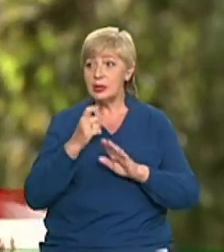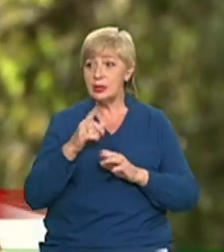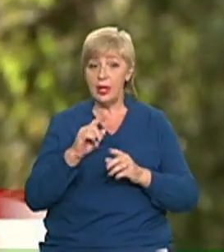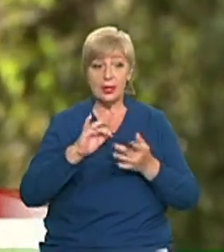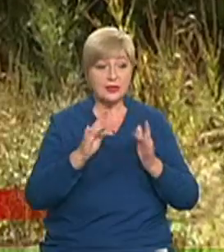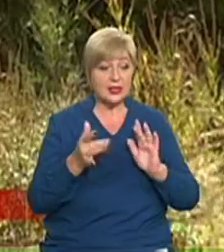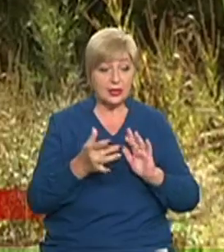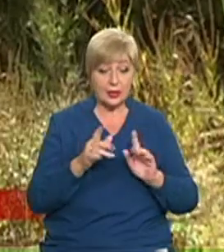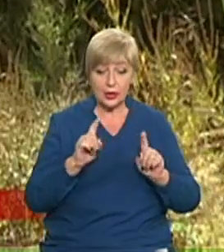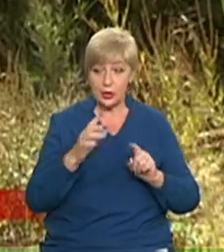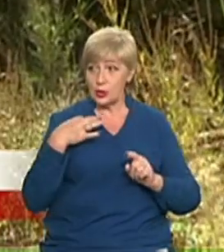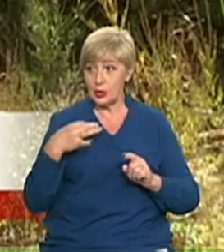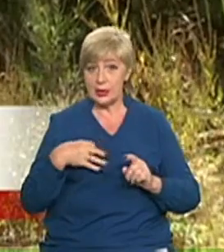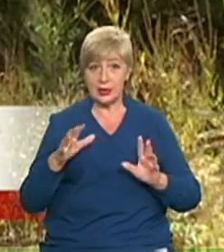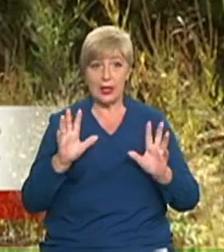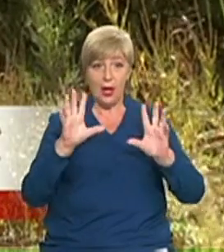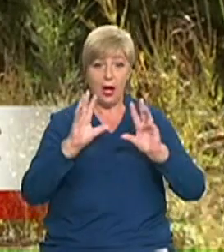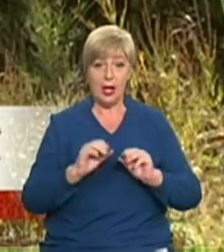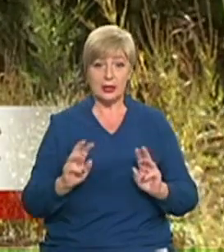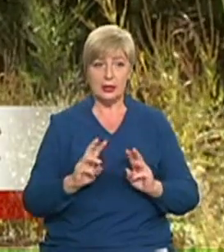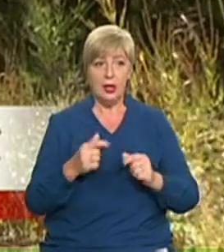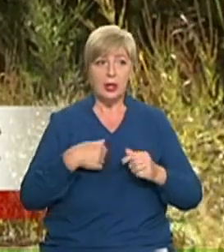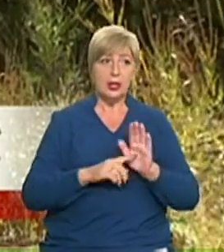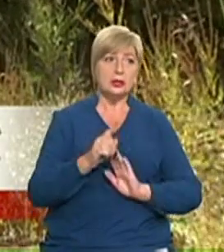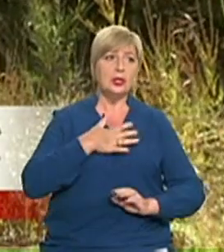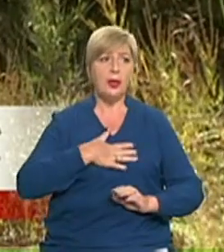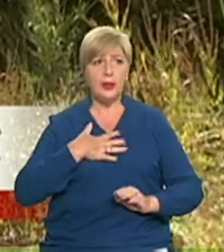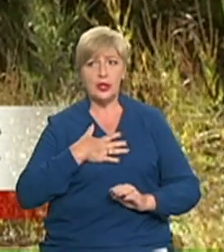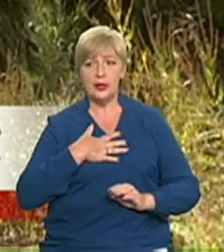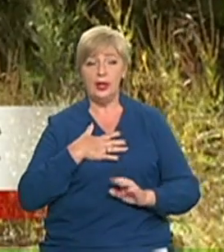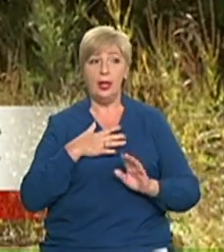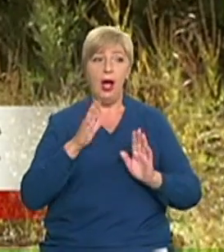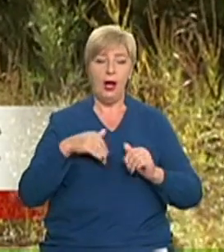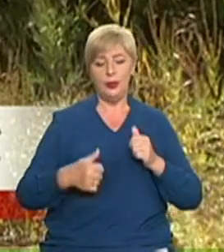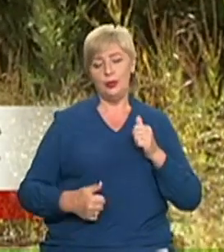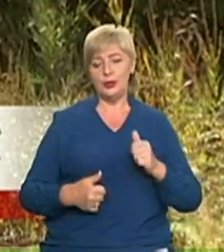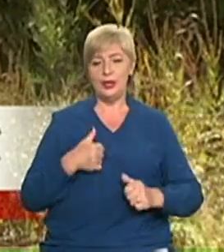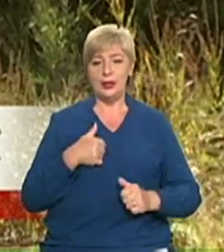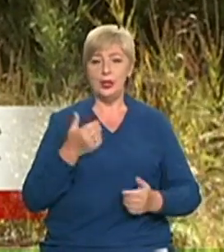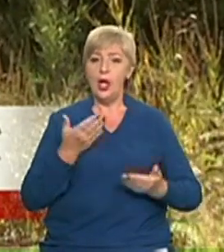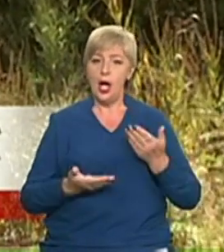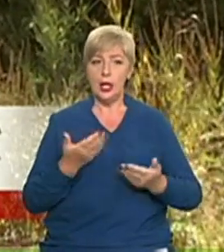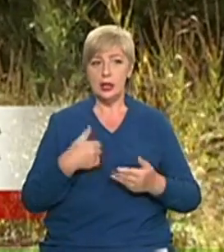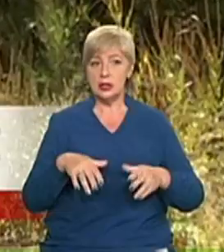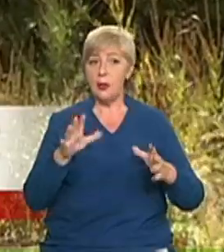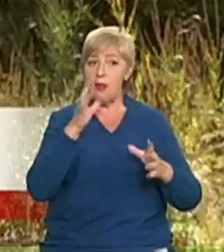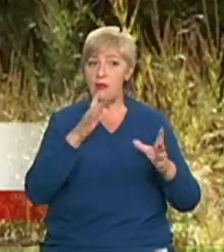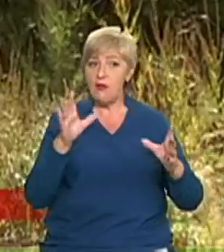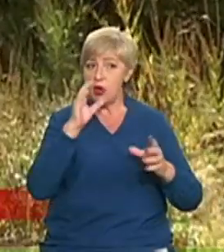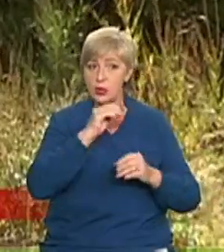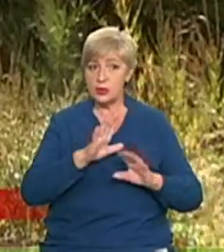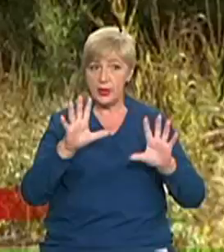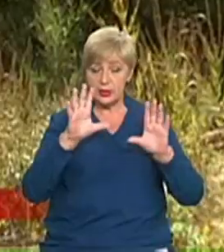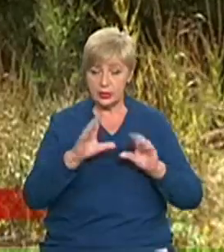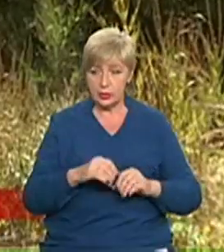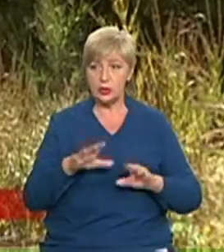із соцмереж. Я сначала начала переживать, а потом взяла гордость, как бы, если бы, я думаю, они вовремя не успели, могло бы пойти, катастрофа была бы, я думаю,